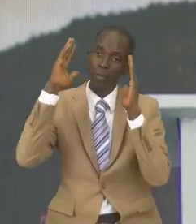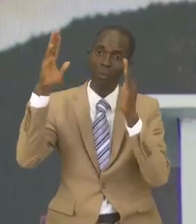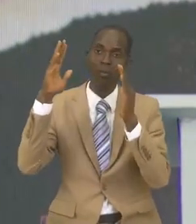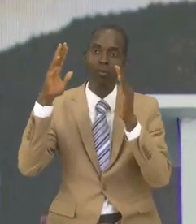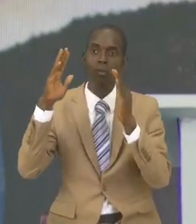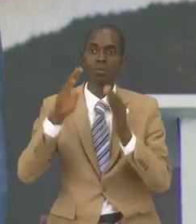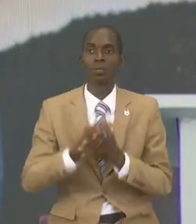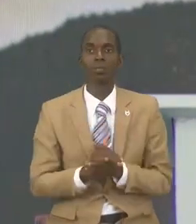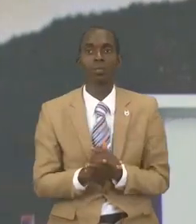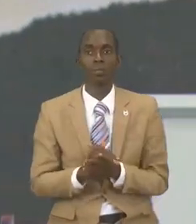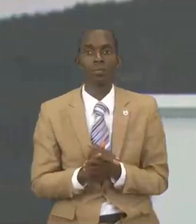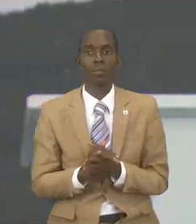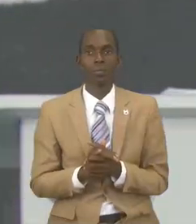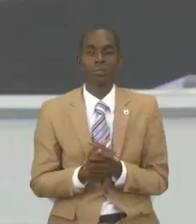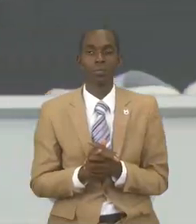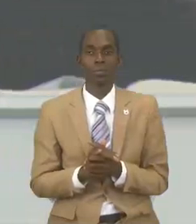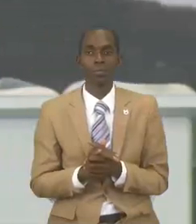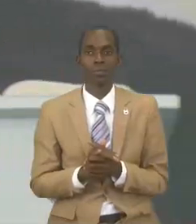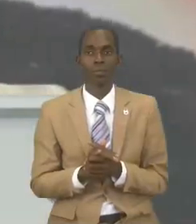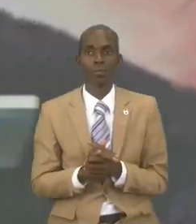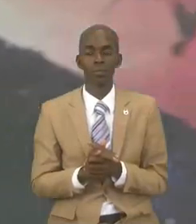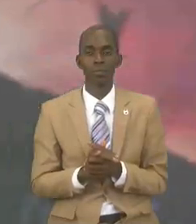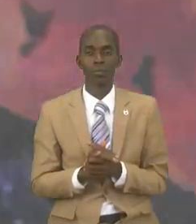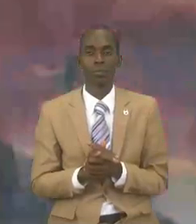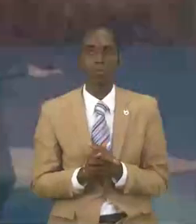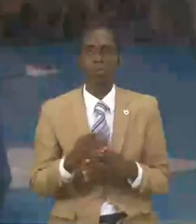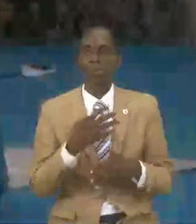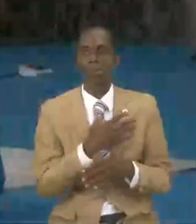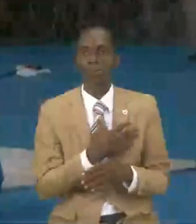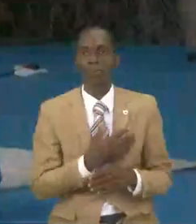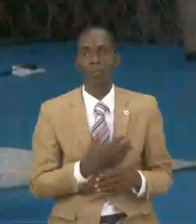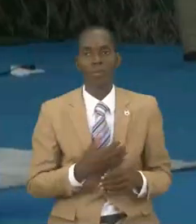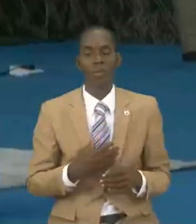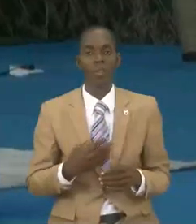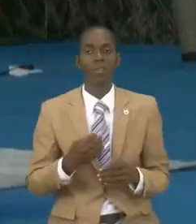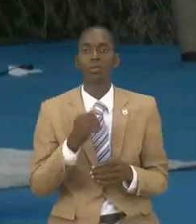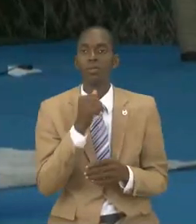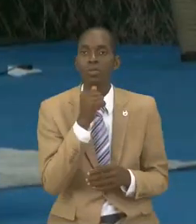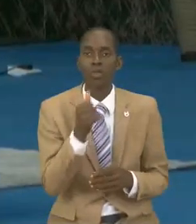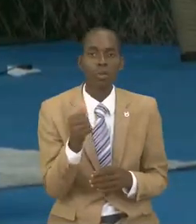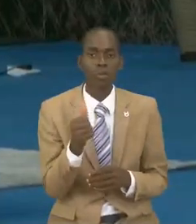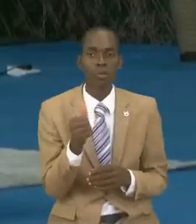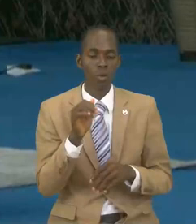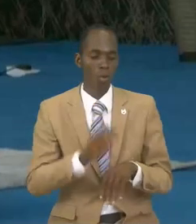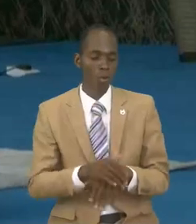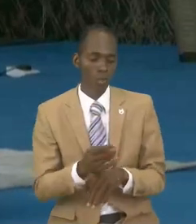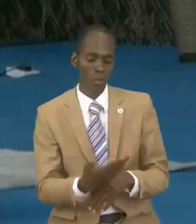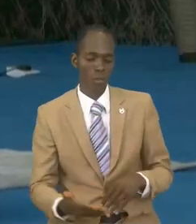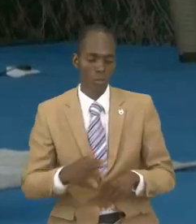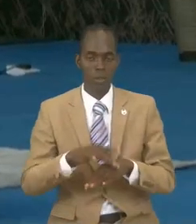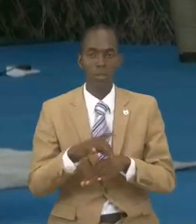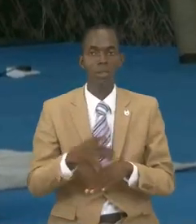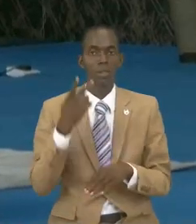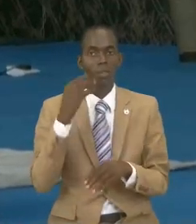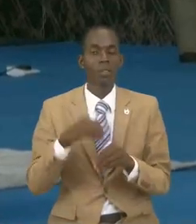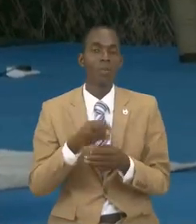vous mettez votre affection sur Christ et sur les choses d'en haut et non sur les choses de cette terre.